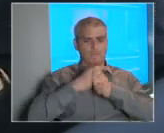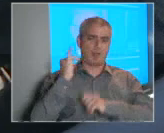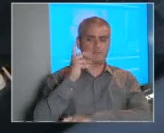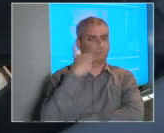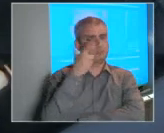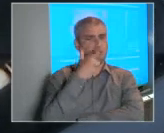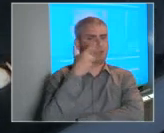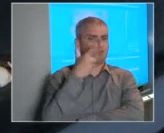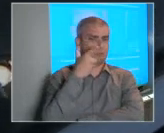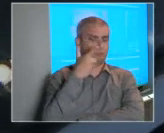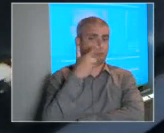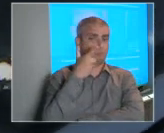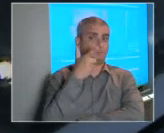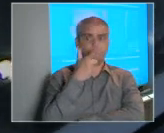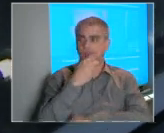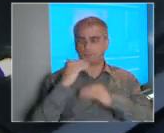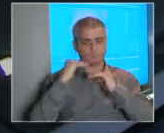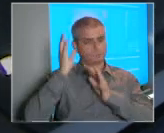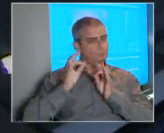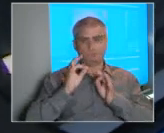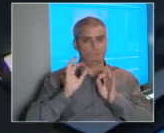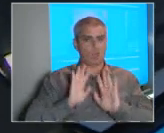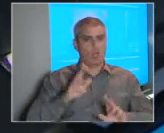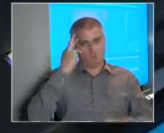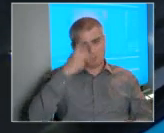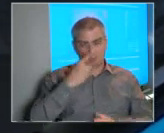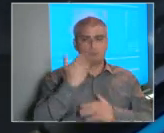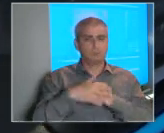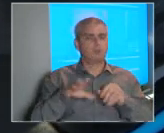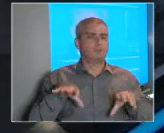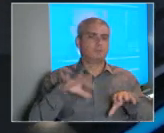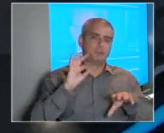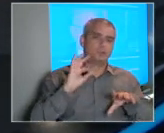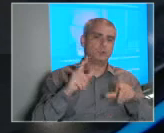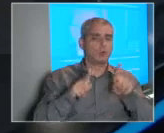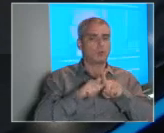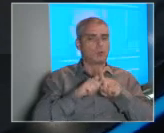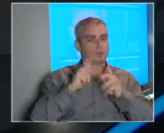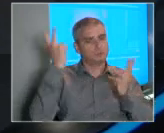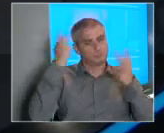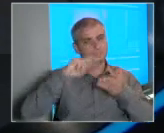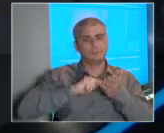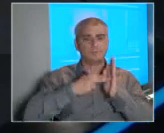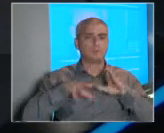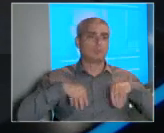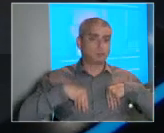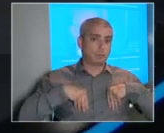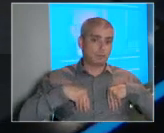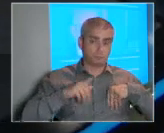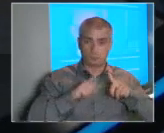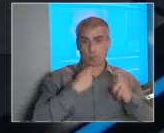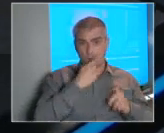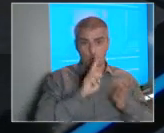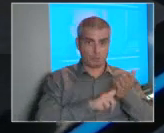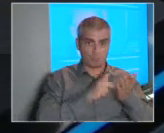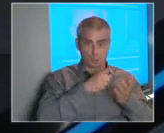מצלמות לקלפי. הדרגים המשפטיים לא אהבו את זה, בסוף הגיעו לאיזושהי לאיזשהו מתווה מוסכם, שכמו שאמרת